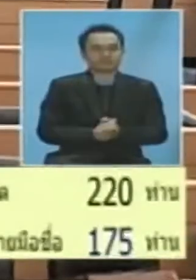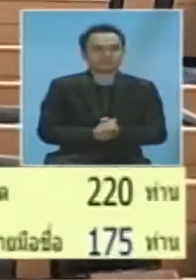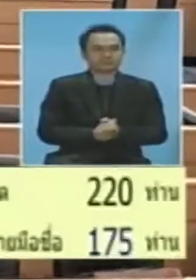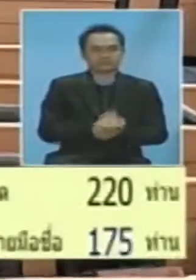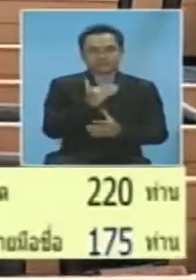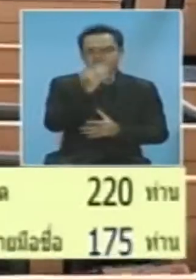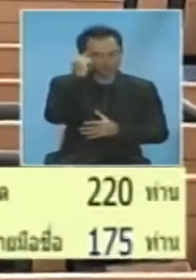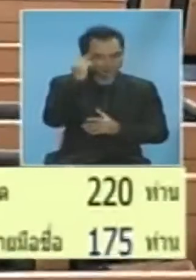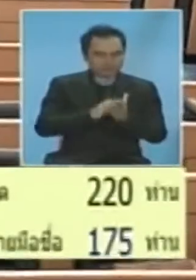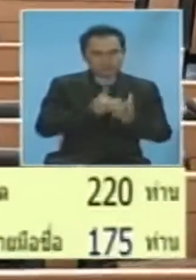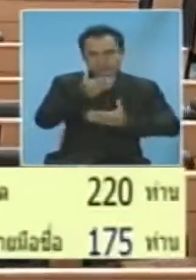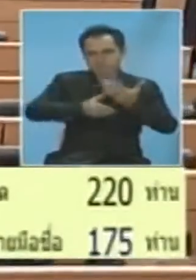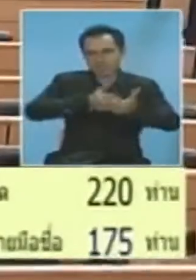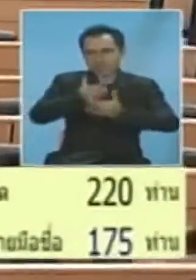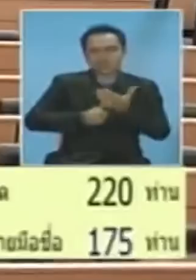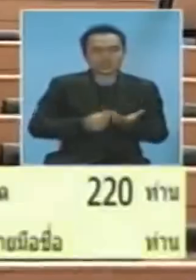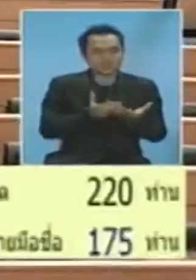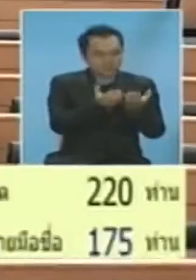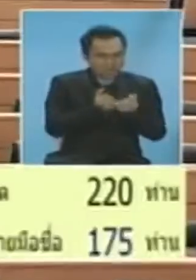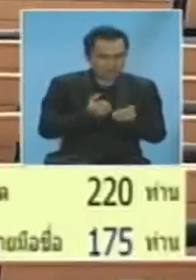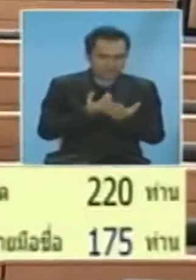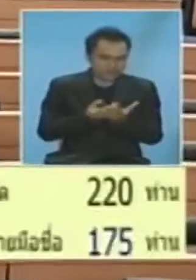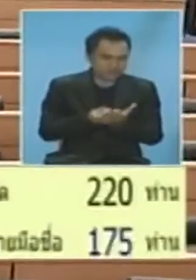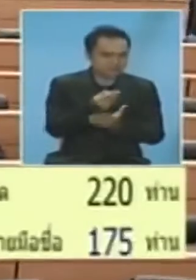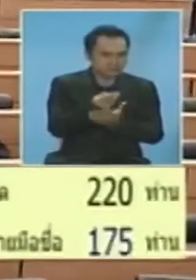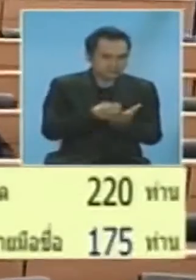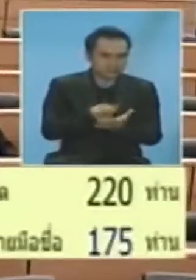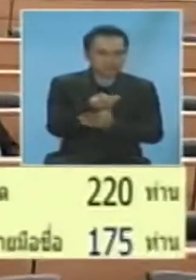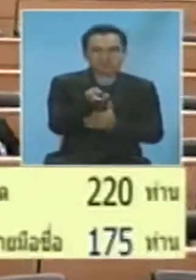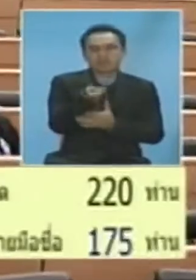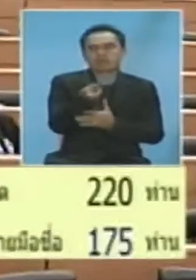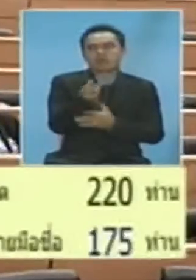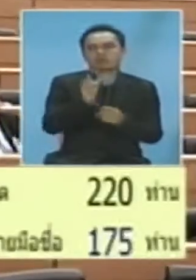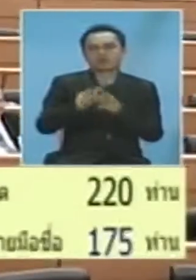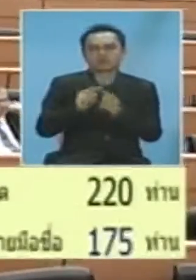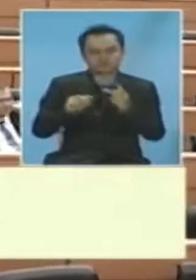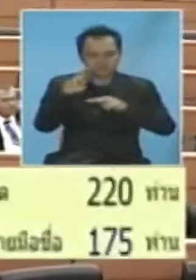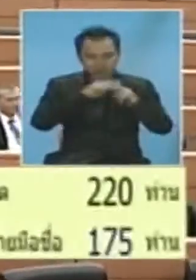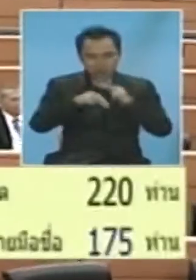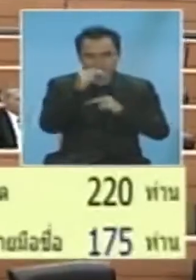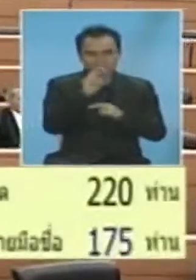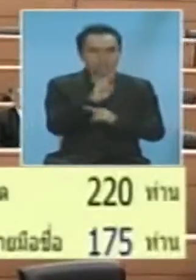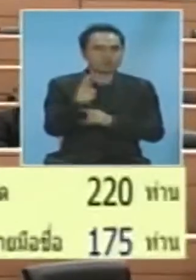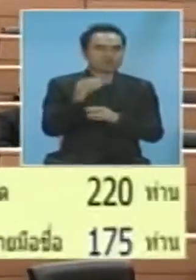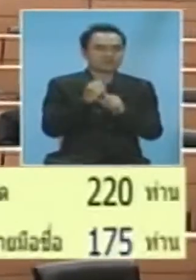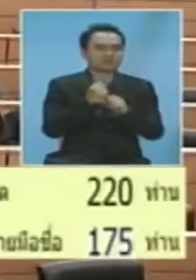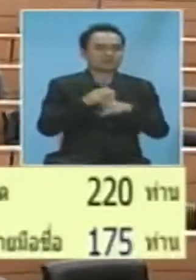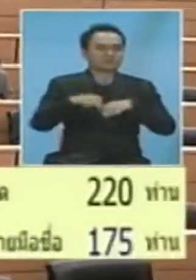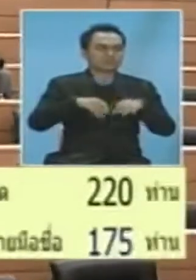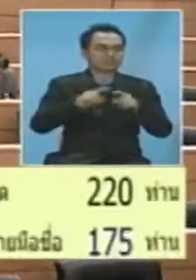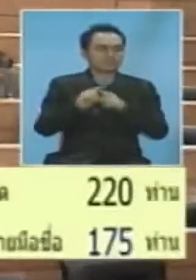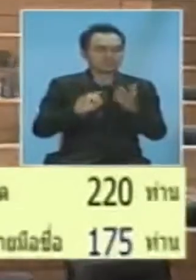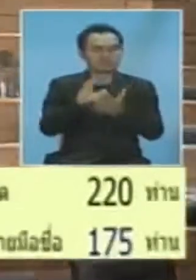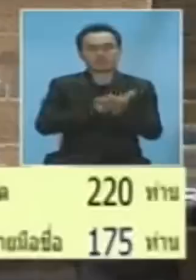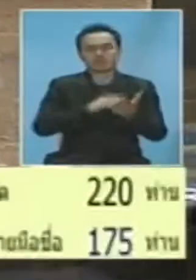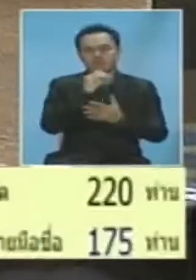พ่อค้ารับซื้อข้าวและผูกขาดระบบการค้าข้าวทั้งระบบซึ่งจะ